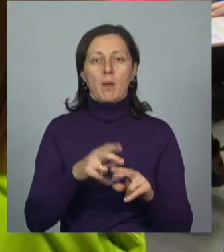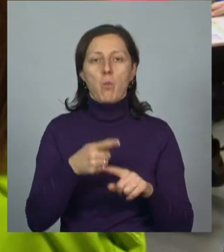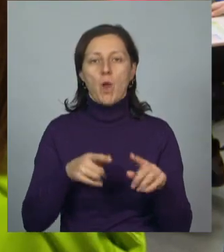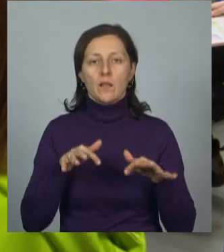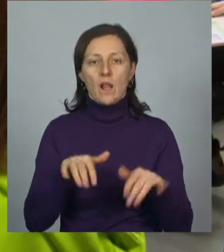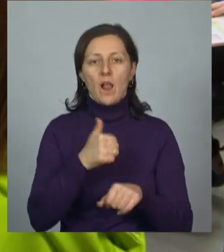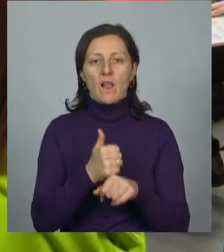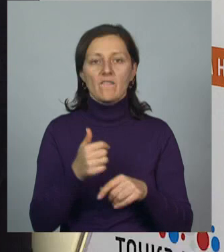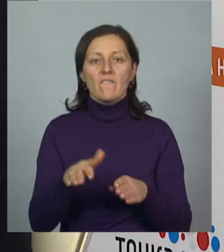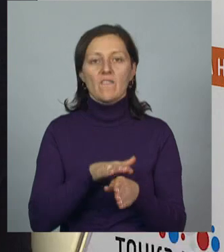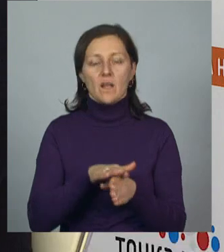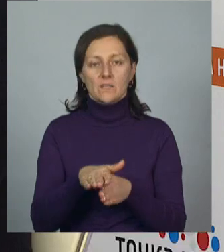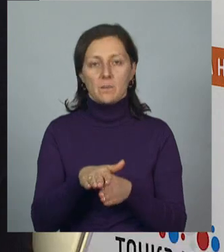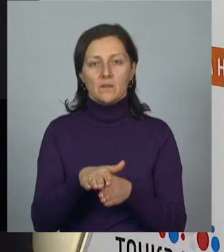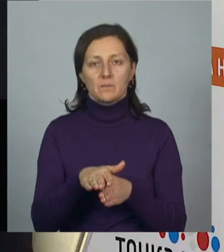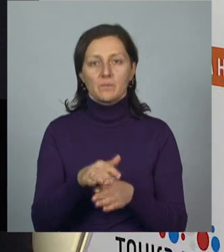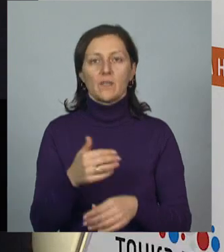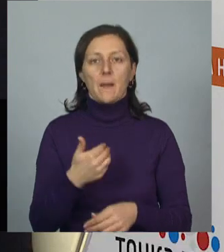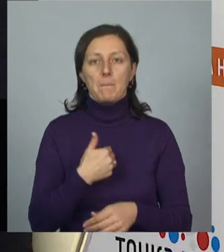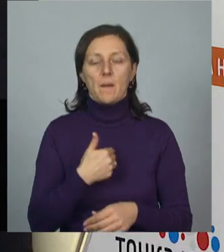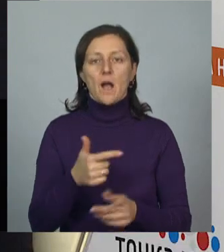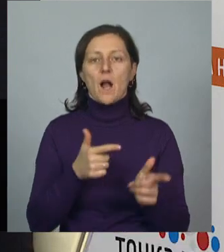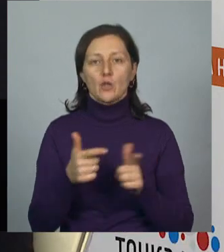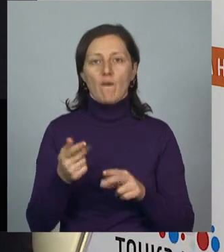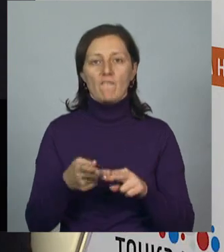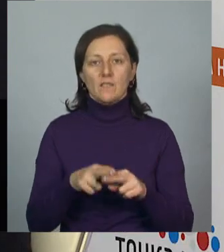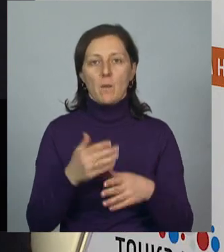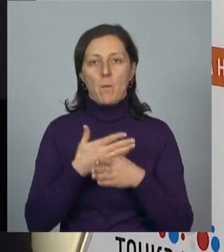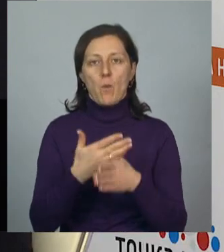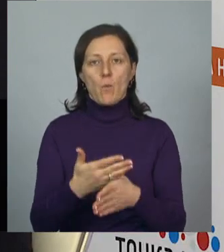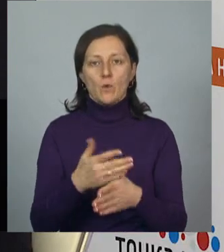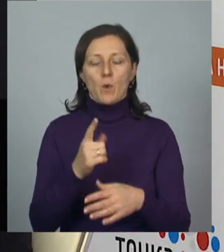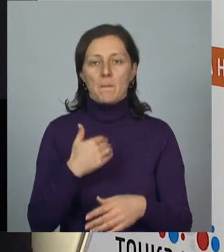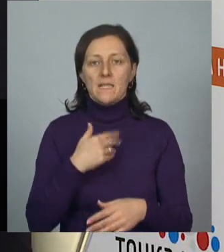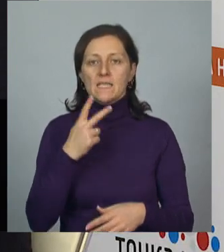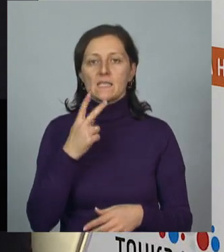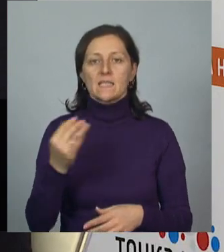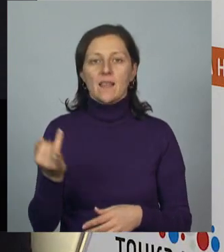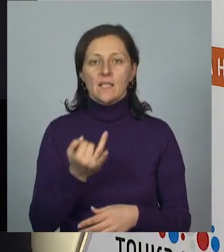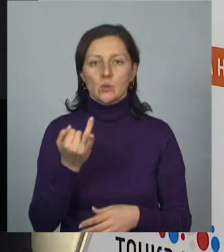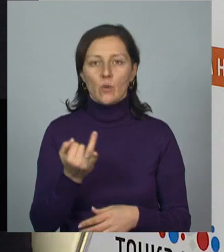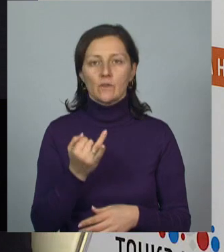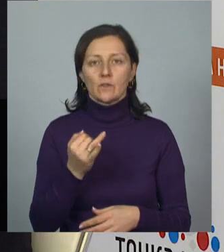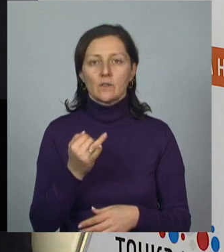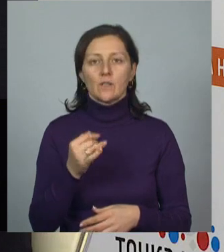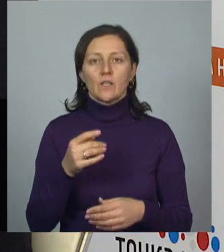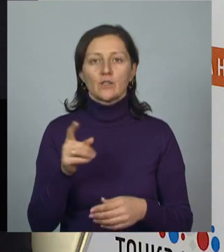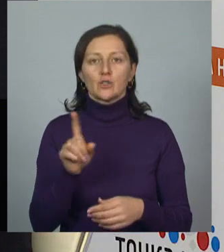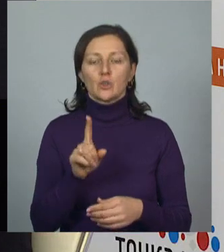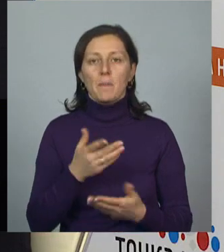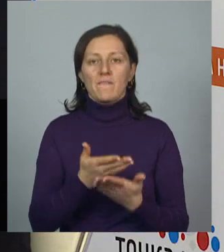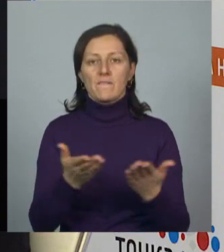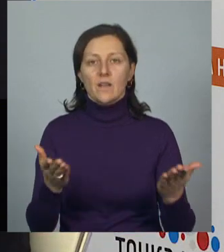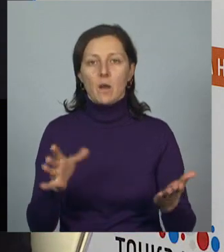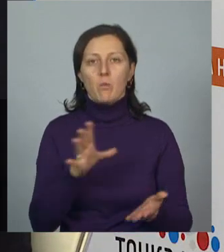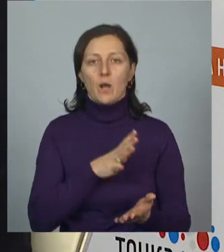– реализовать. Мы готовы вам в этом помочь, потому что мы заинтересованы, чтобы вы